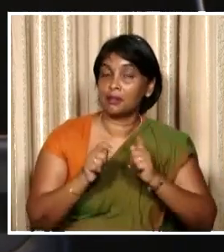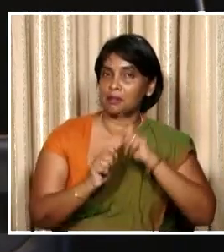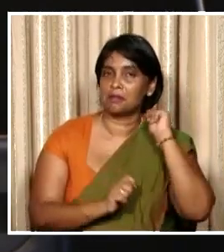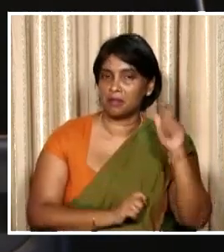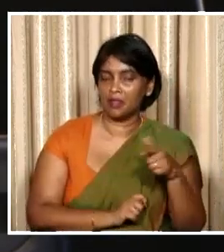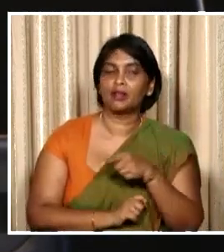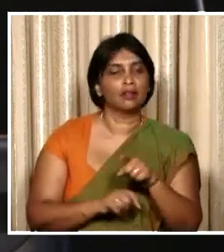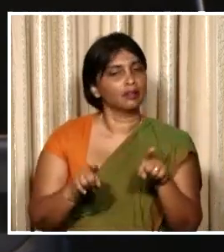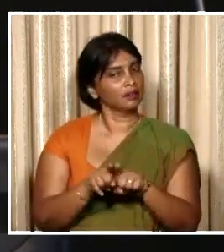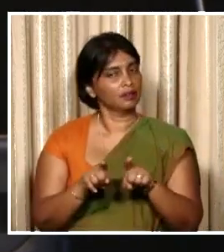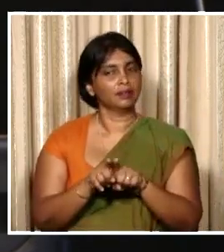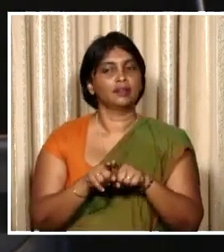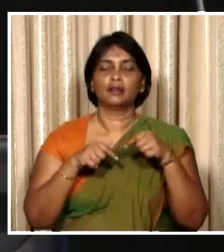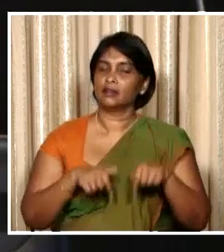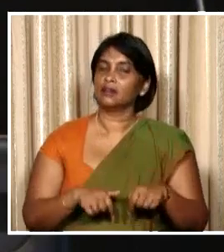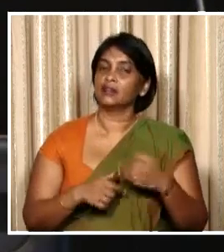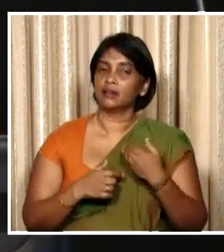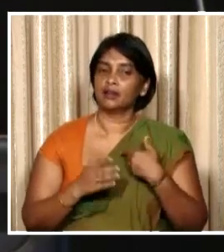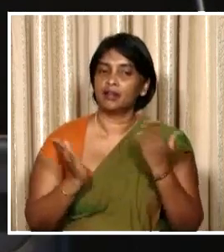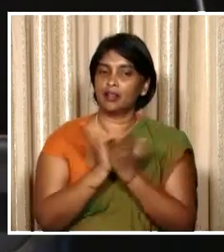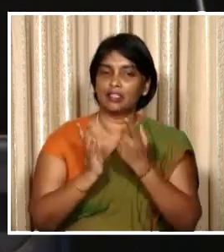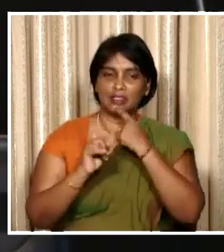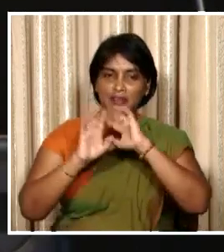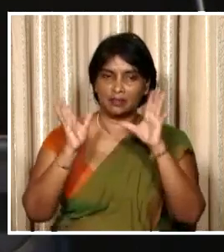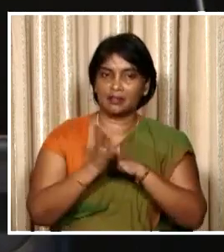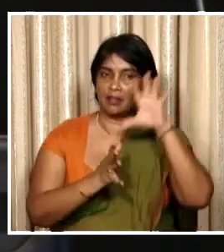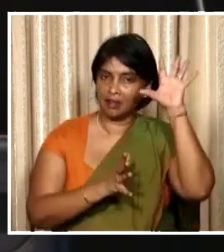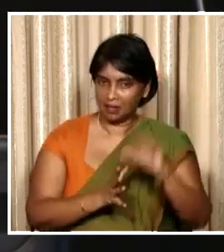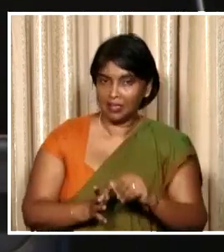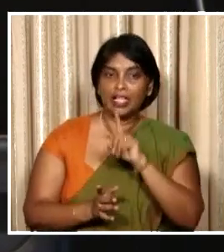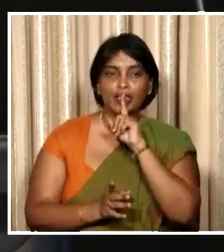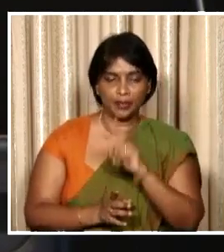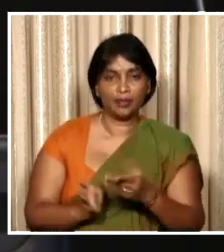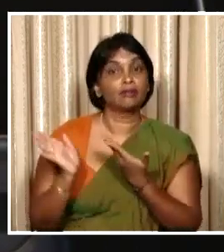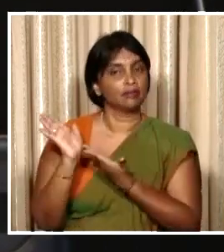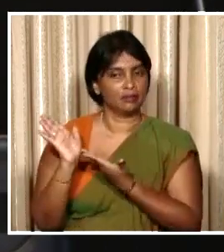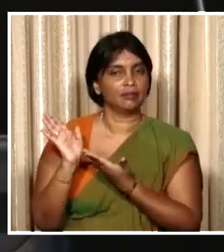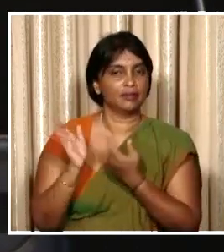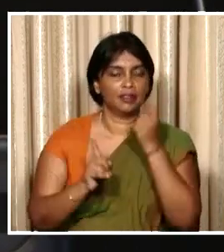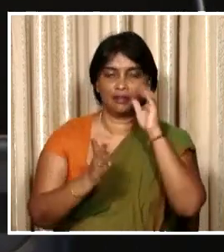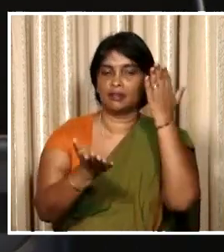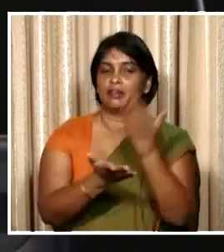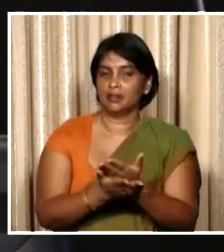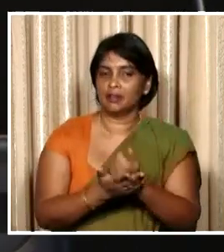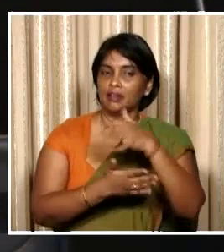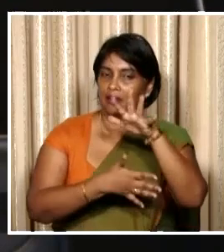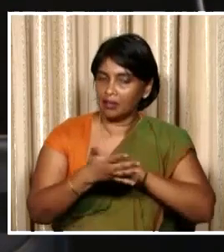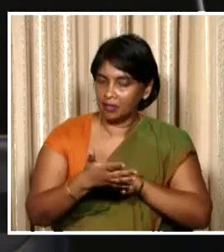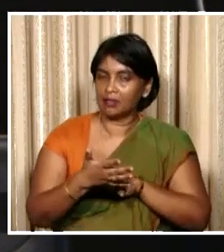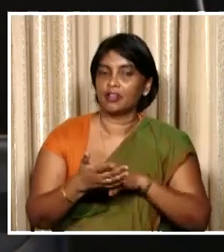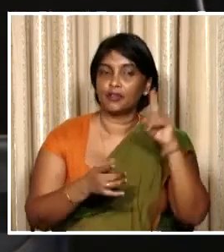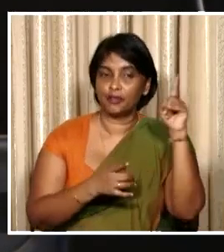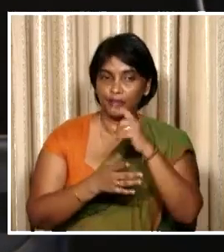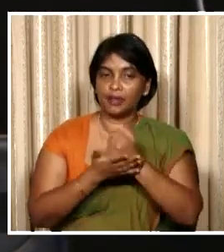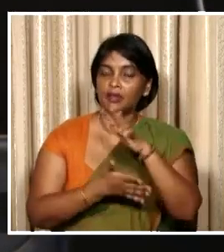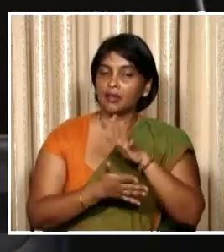හම්බෙලා තියනම්. ඒවගේම දැ මම කොලෙග හාෆිසි සිට්ක ලියාගෙනාව කියලන කිවේ මෙන්න දැන් සභාගත කරනමන් ලිපියකින්න එකට පලවෙනි